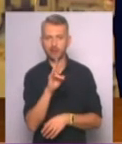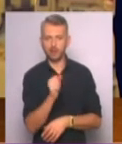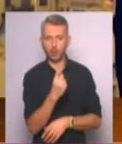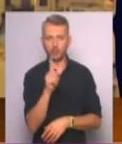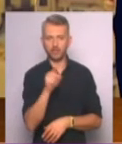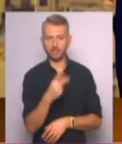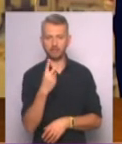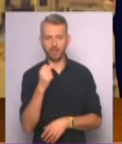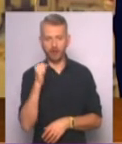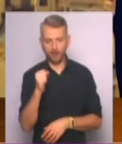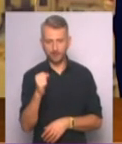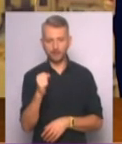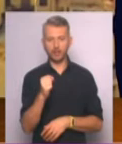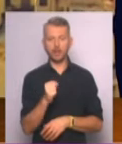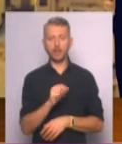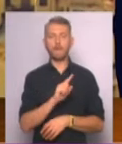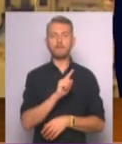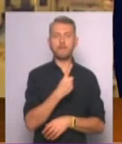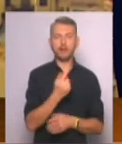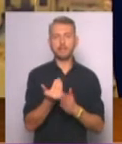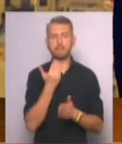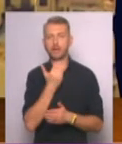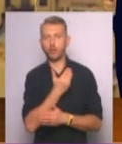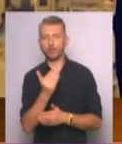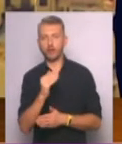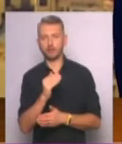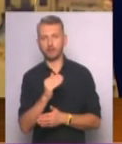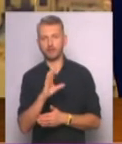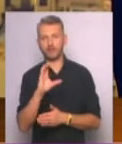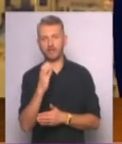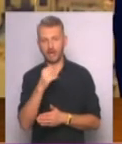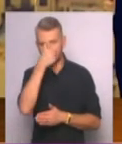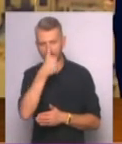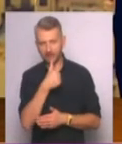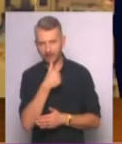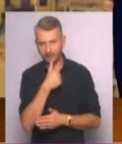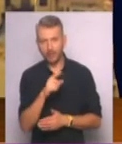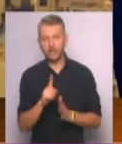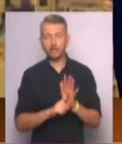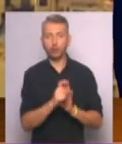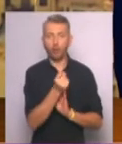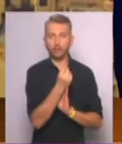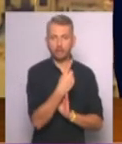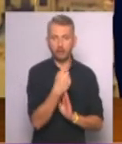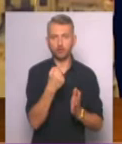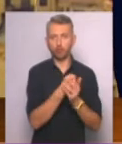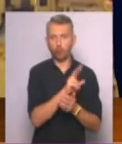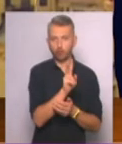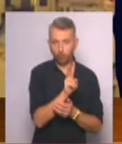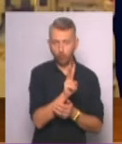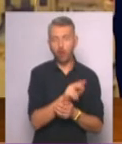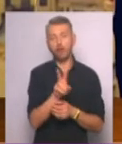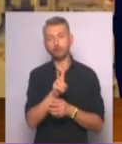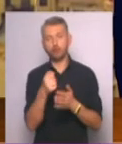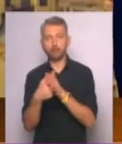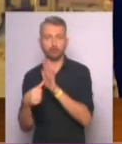1/2А, перша і передостання середа місяця з 11 до 2, з 2 до